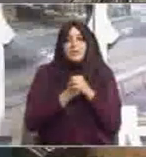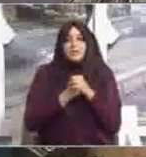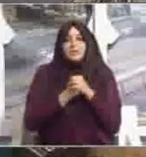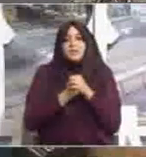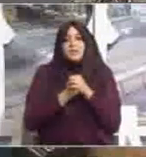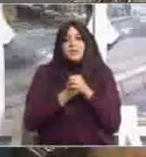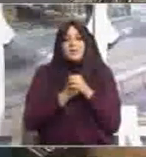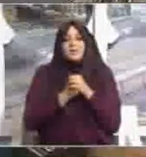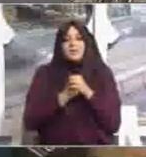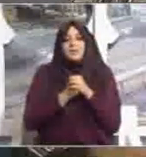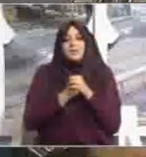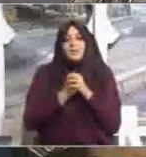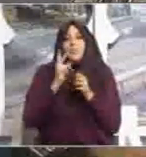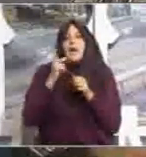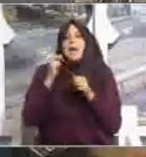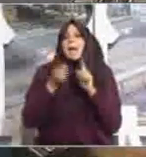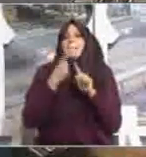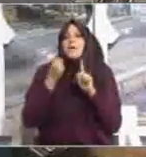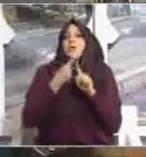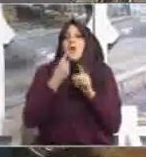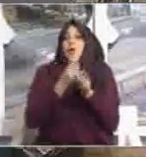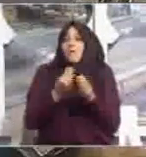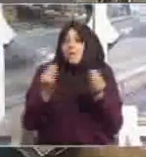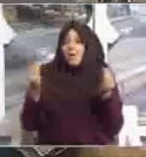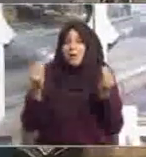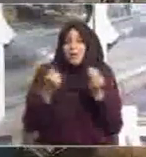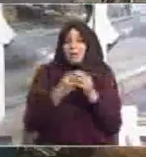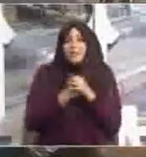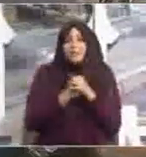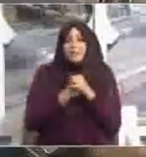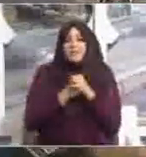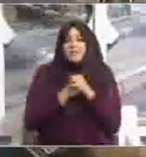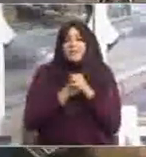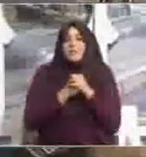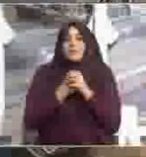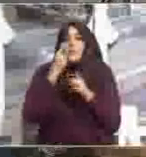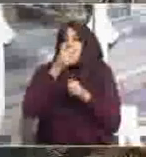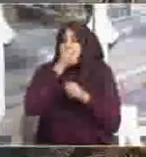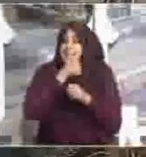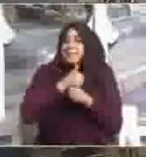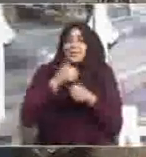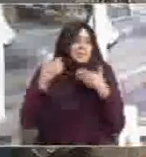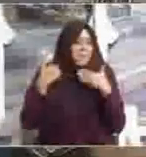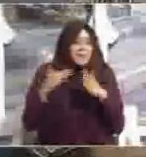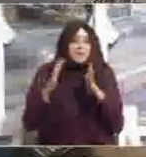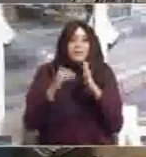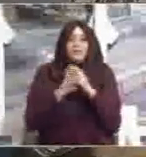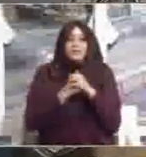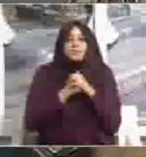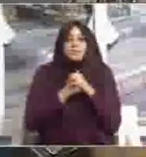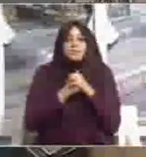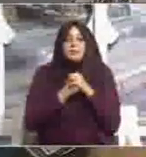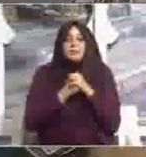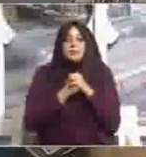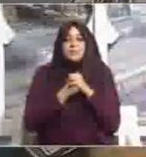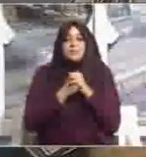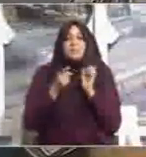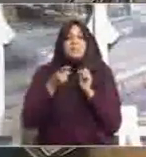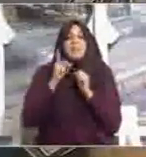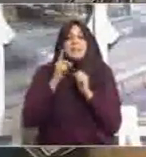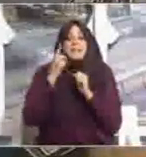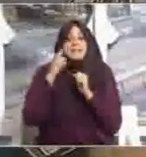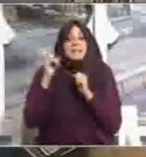فكرش فيها أكثر من أولاد، لأن الأولاد هذا المستقبل بتاعهم هو اللي أجله يضحي ويصبر ويصبر. ولكن هو إذا